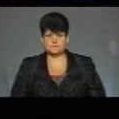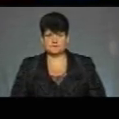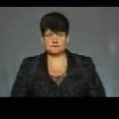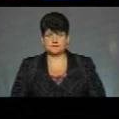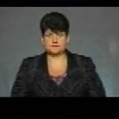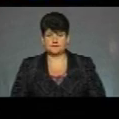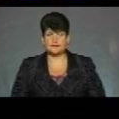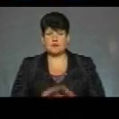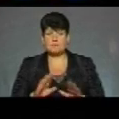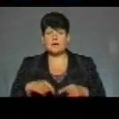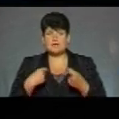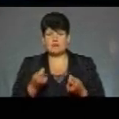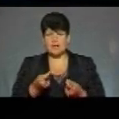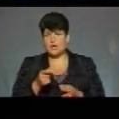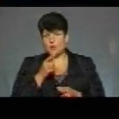Передавали